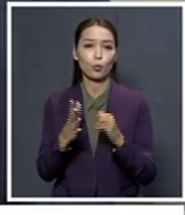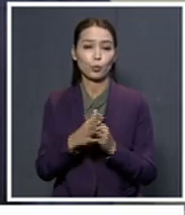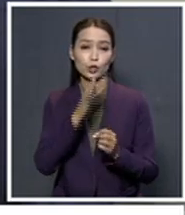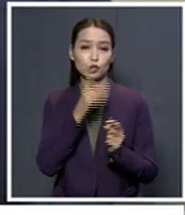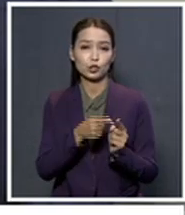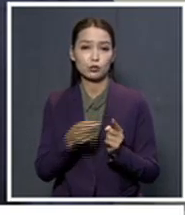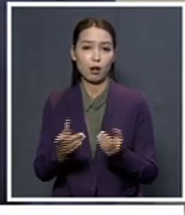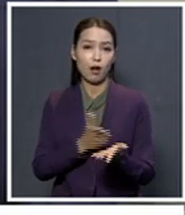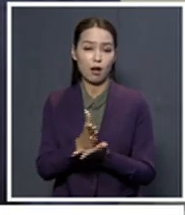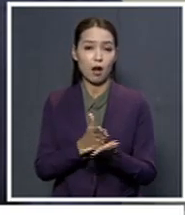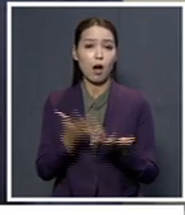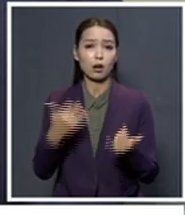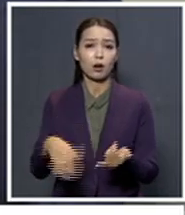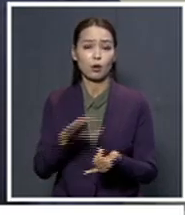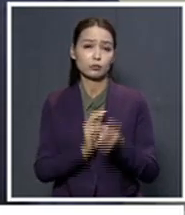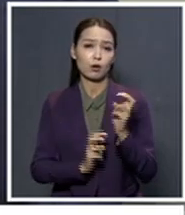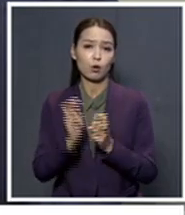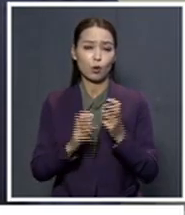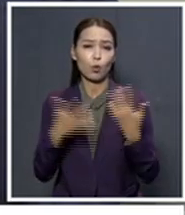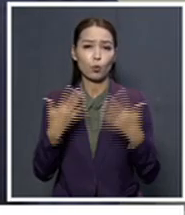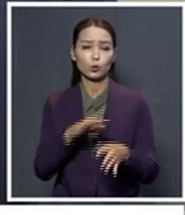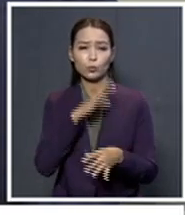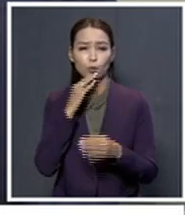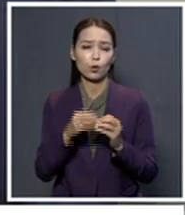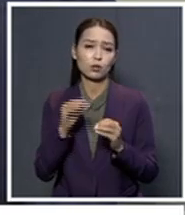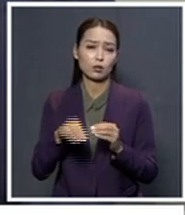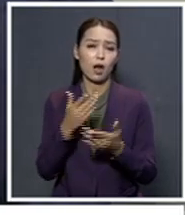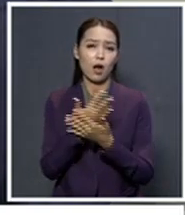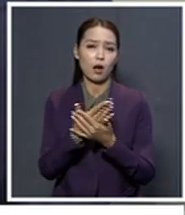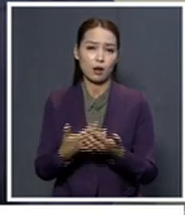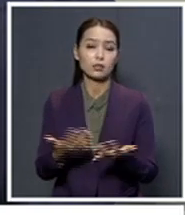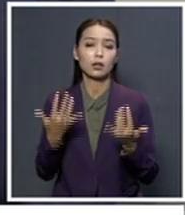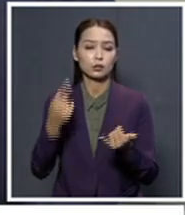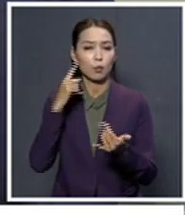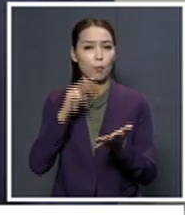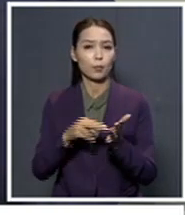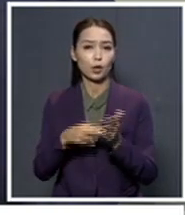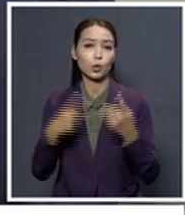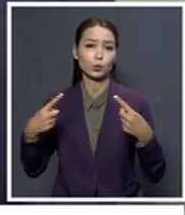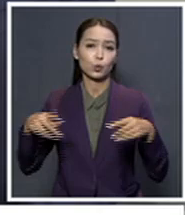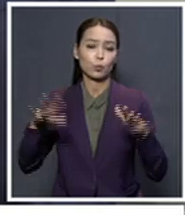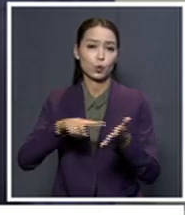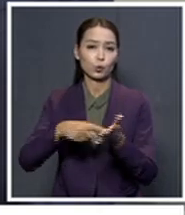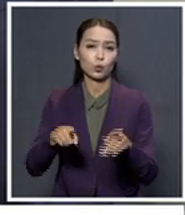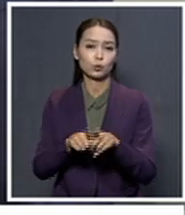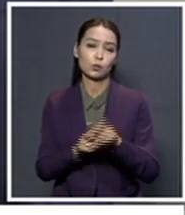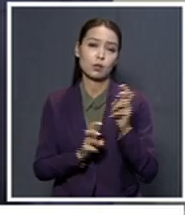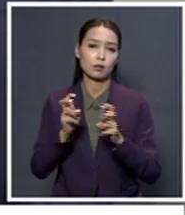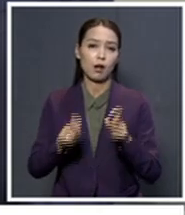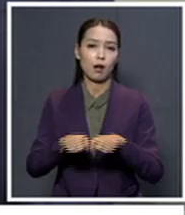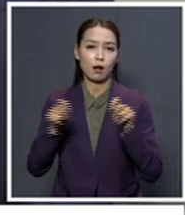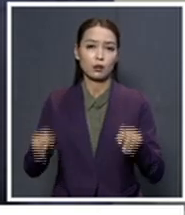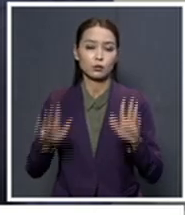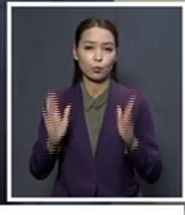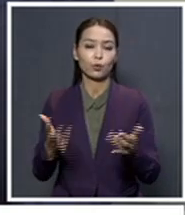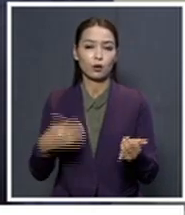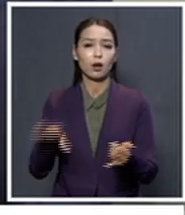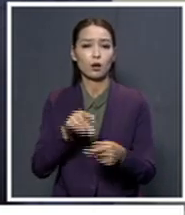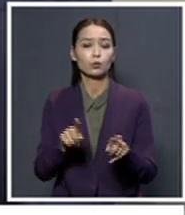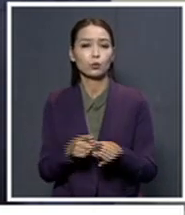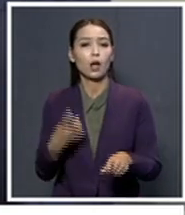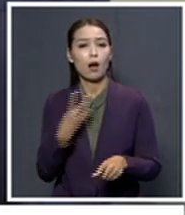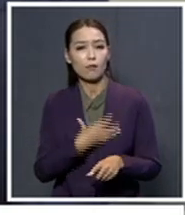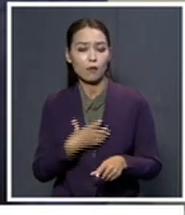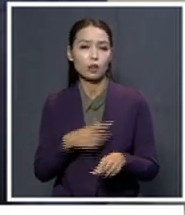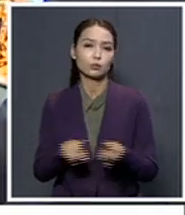біз 15 мыңдай көлік құрастырдық. Басқа да бағыттар бойынша өндірістің аумағын кеңейту ойымызда бар. Екі елдің үкіметі қазір осыған қажетті